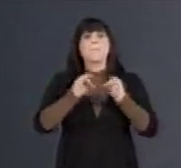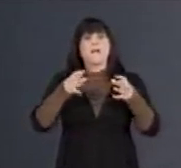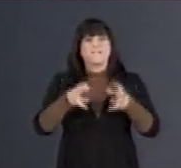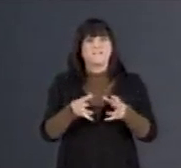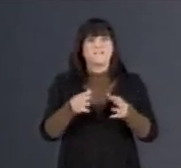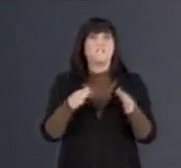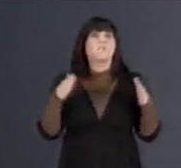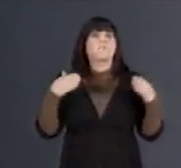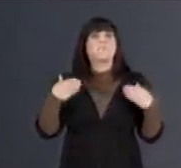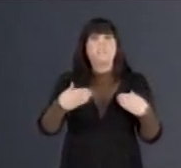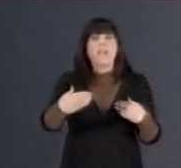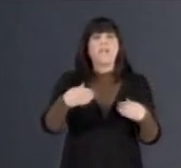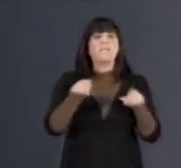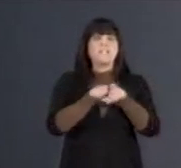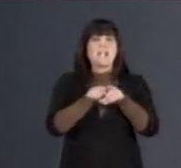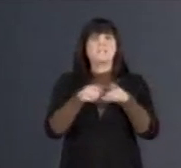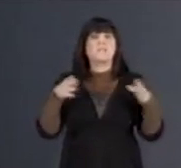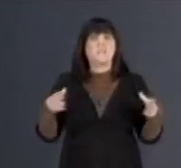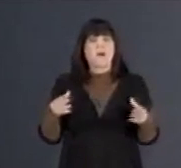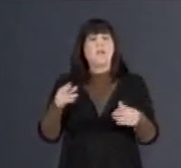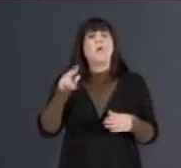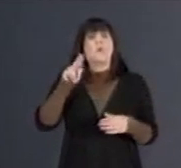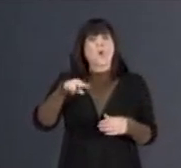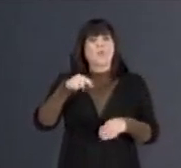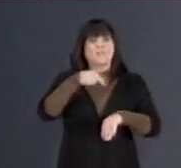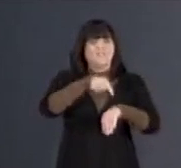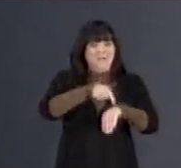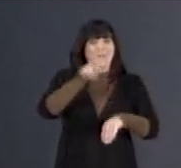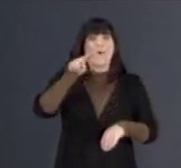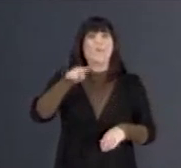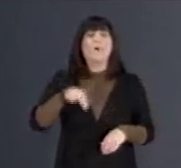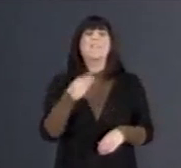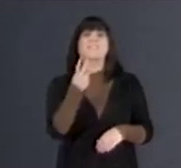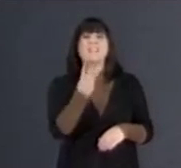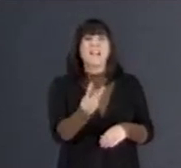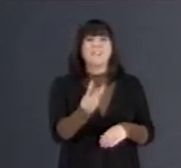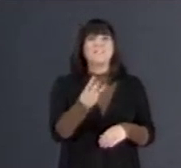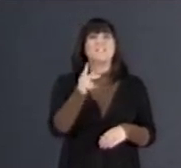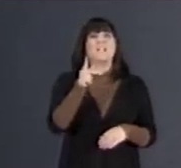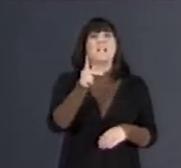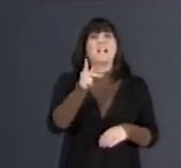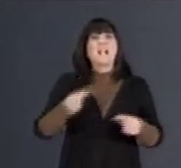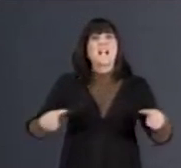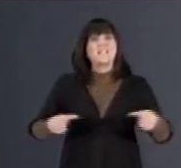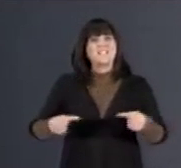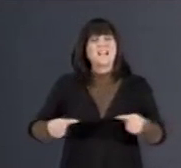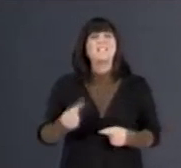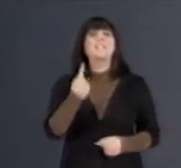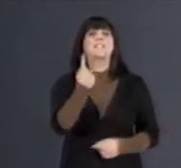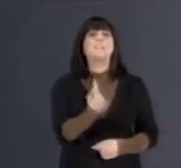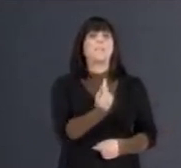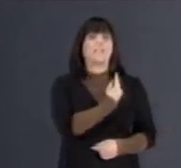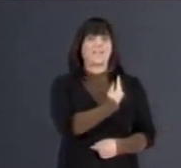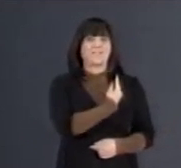li dejme kunu għati kontestawi jamżew għaw koll dini d-darba min-tlet kandidati independenti. Fil-fatt,